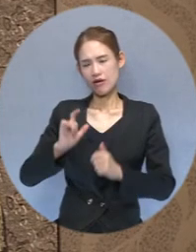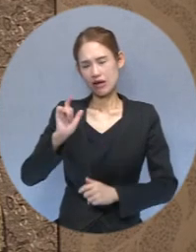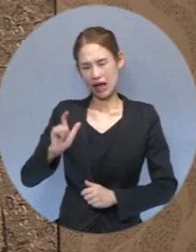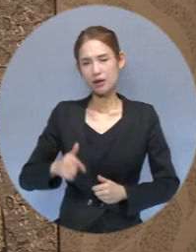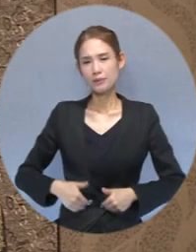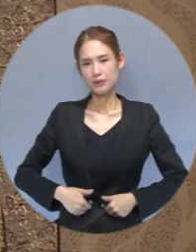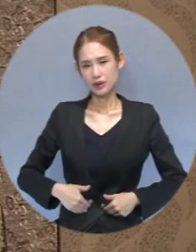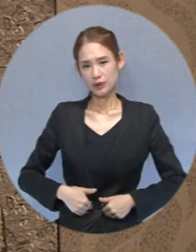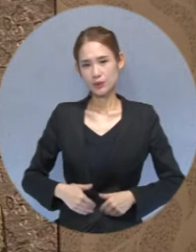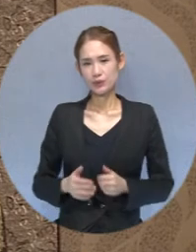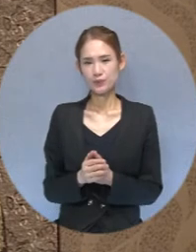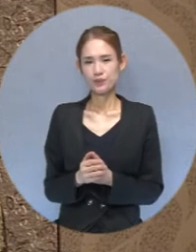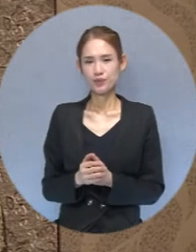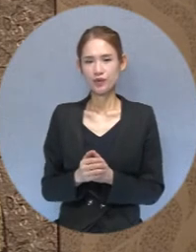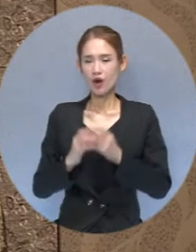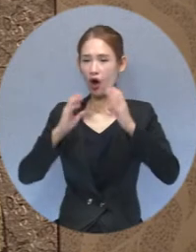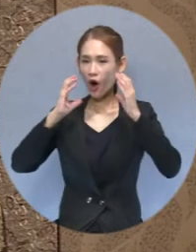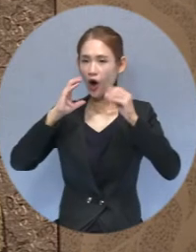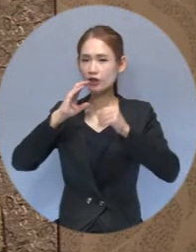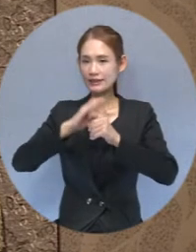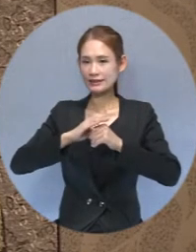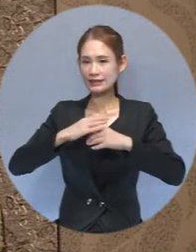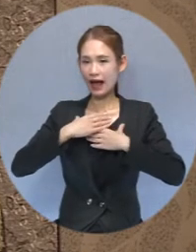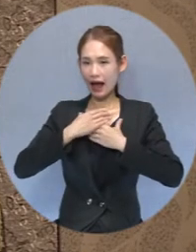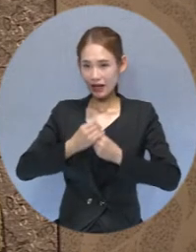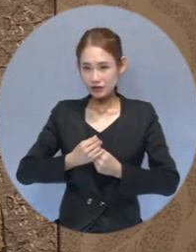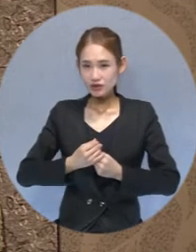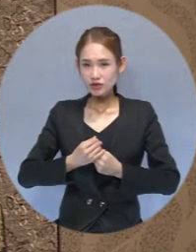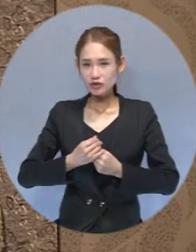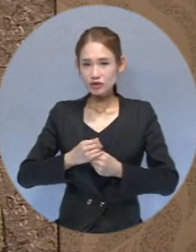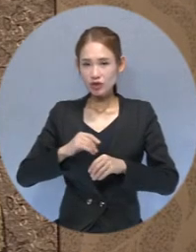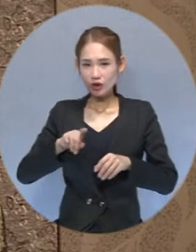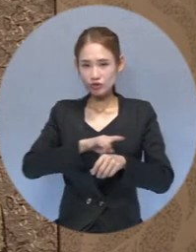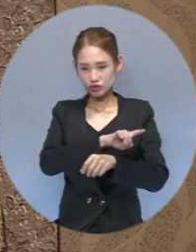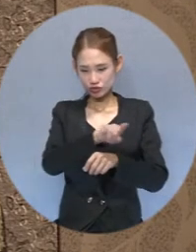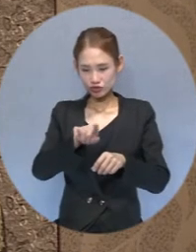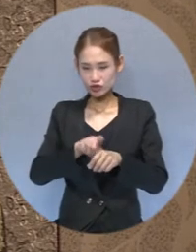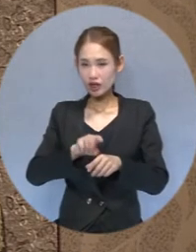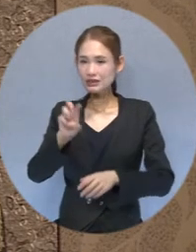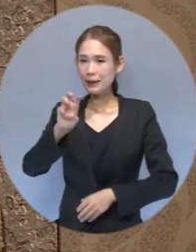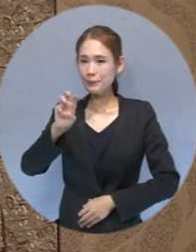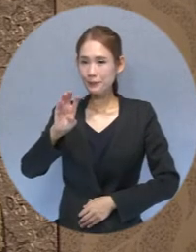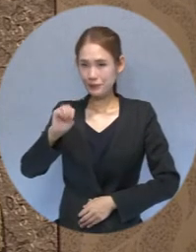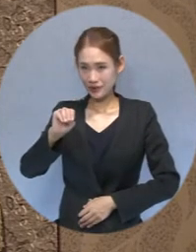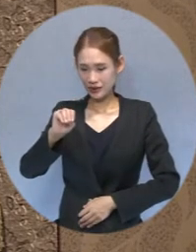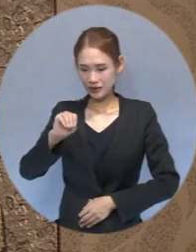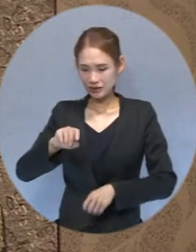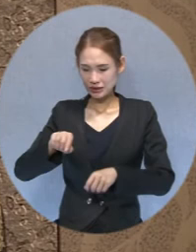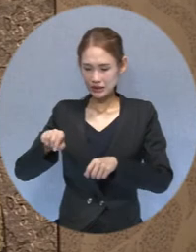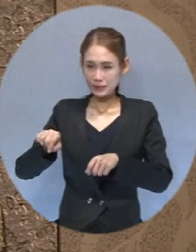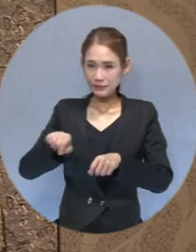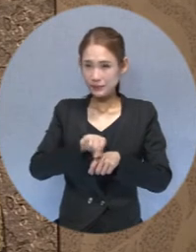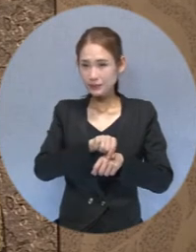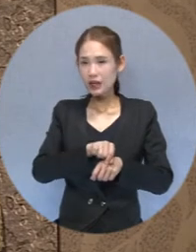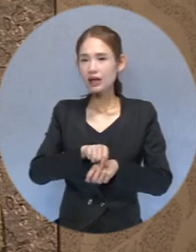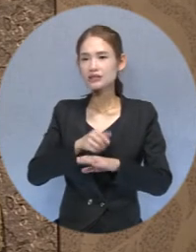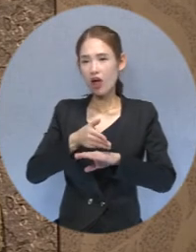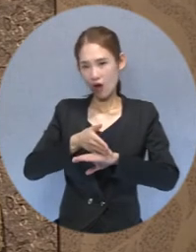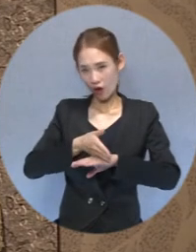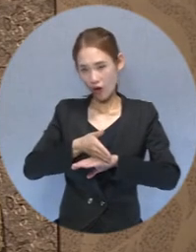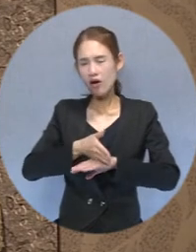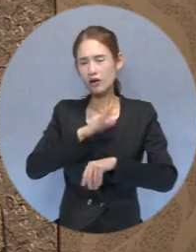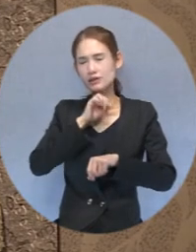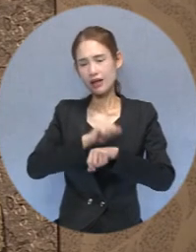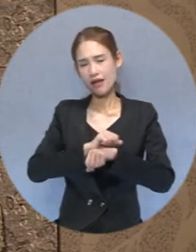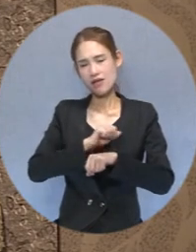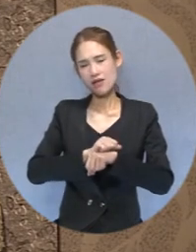네. 그러니까 뭐 우리 어린이 안전구역 구역 막 30km 이러잖아요. 네. 잘한다고 봐요. 아주 잘하고 있다고 보고